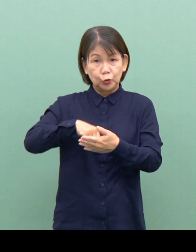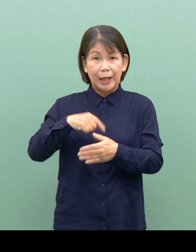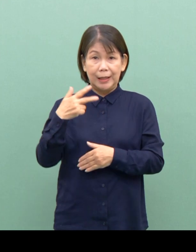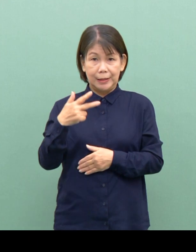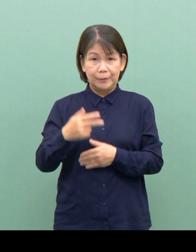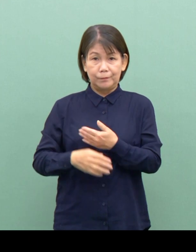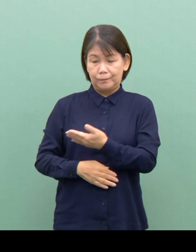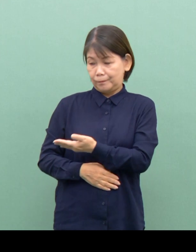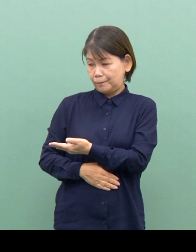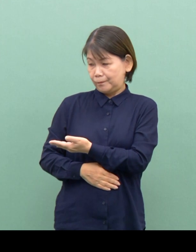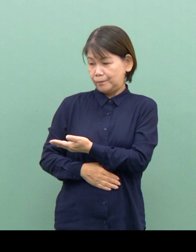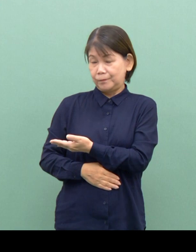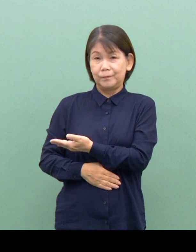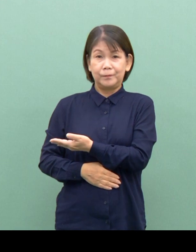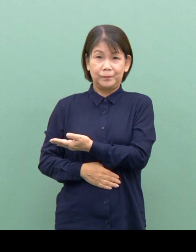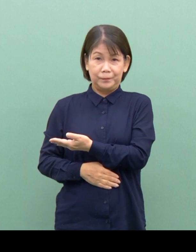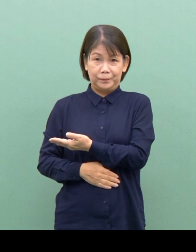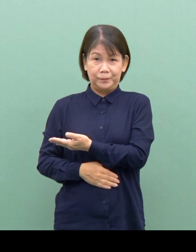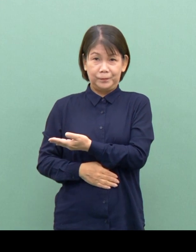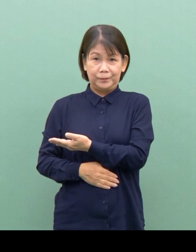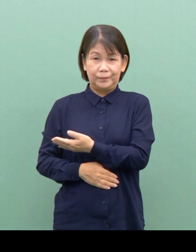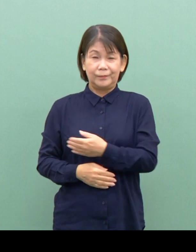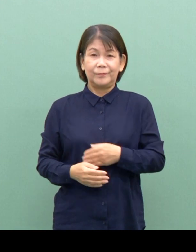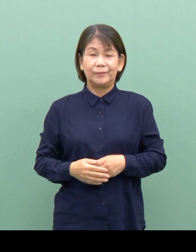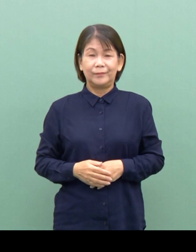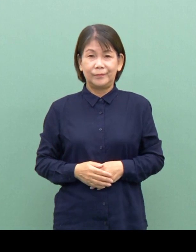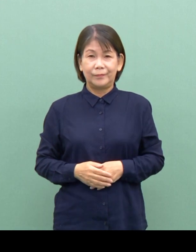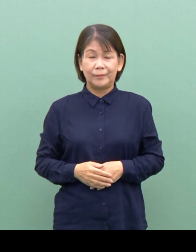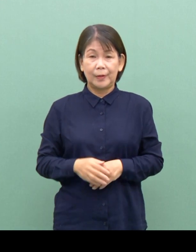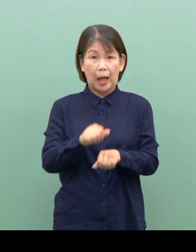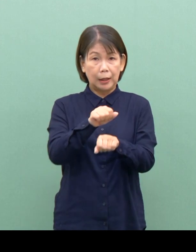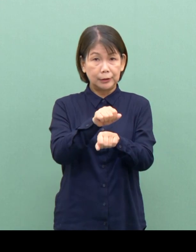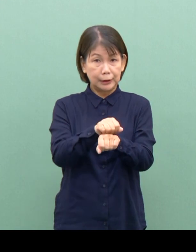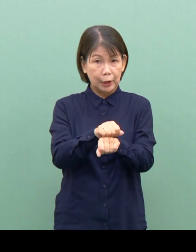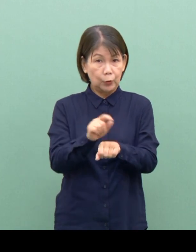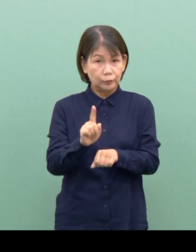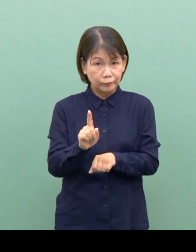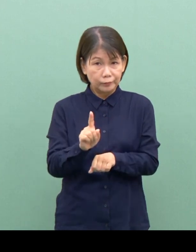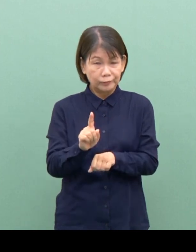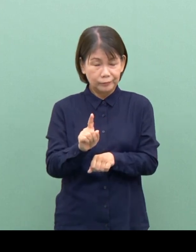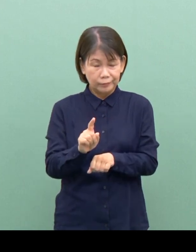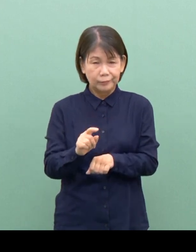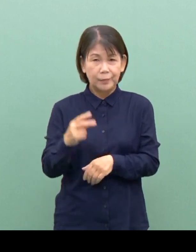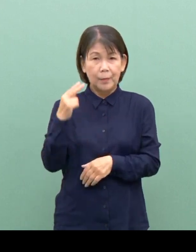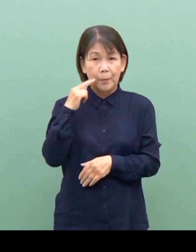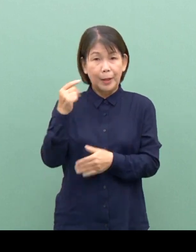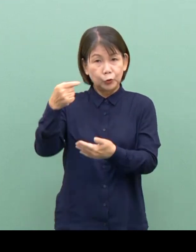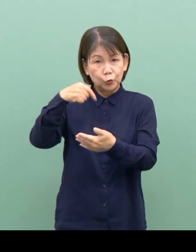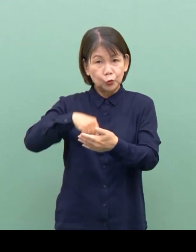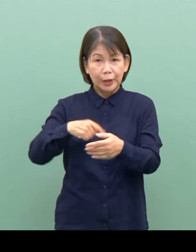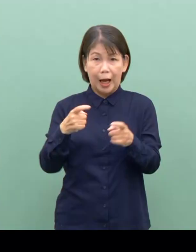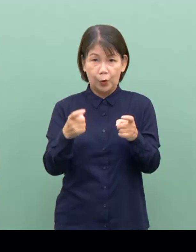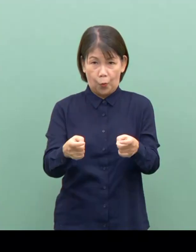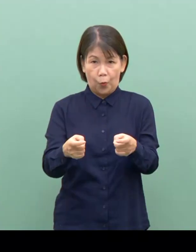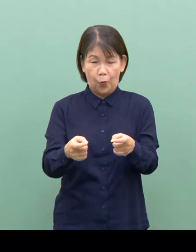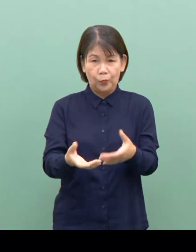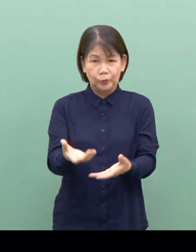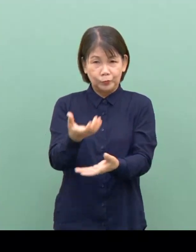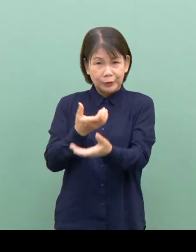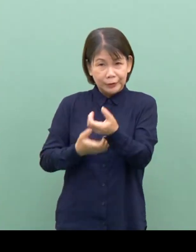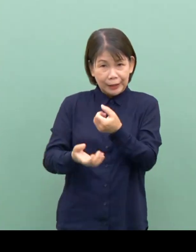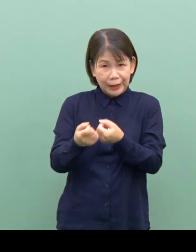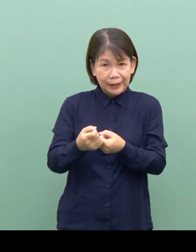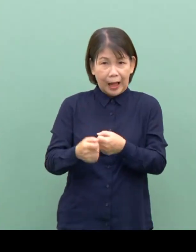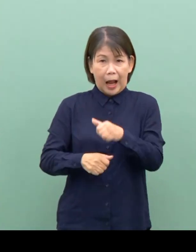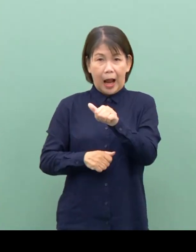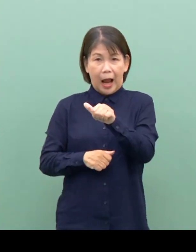松浦市の日本遠洋巻網漁業協同組合、アジフライに使用しているのは松浦港で水揚げ